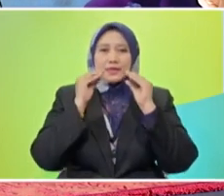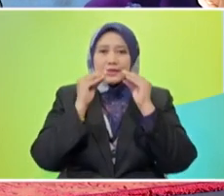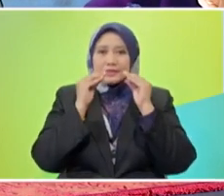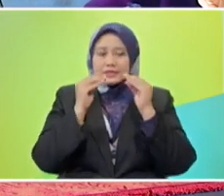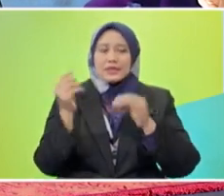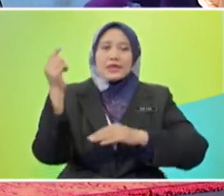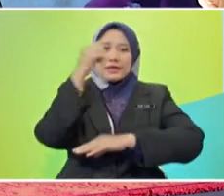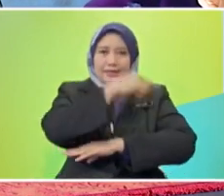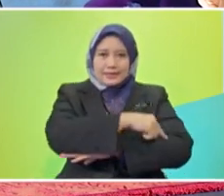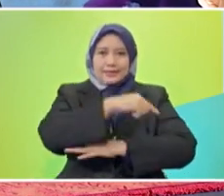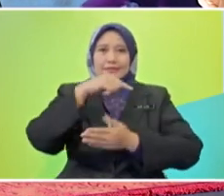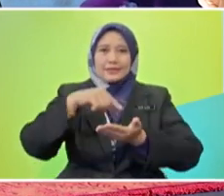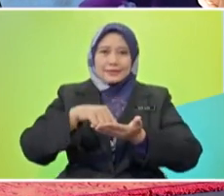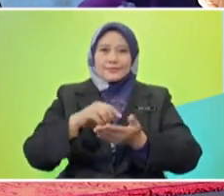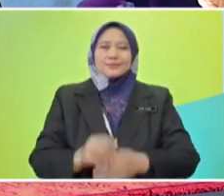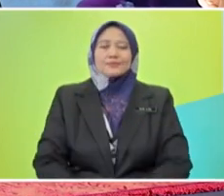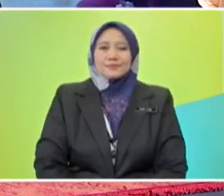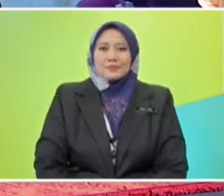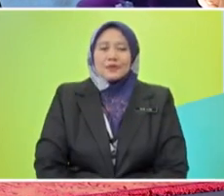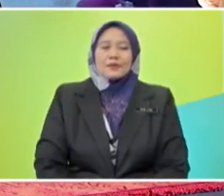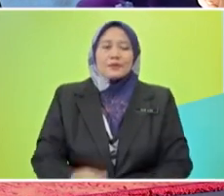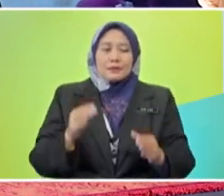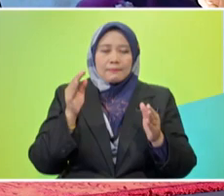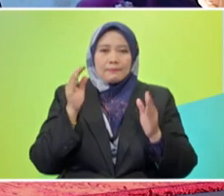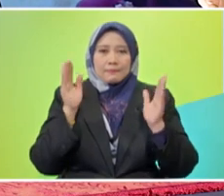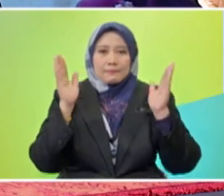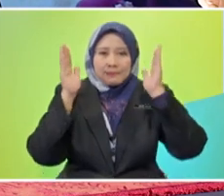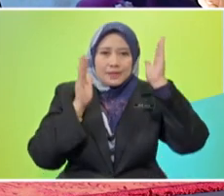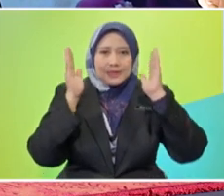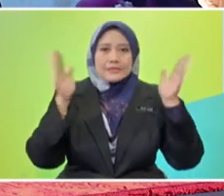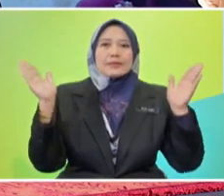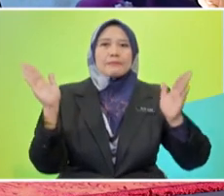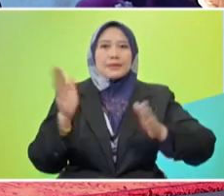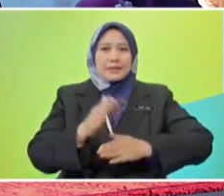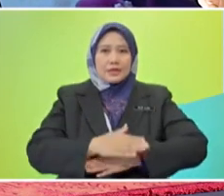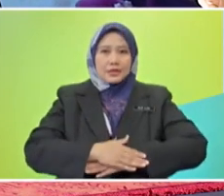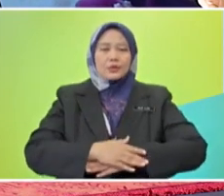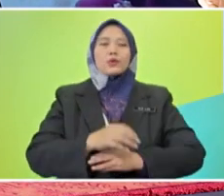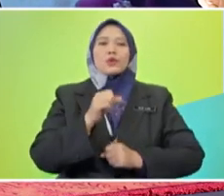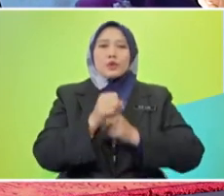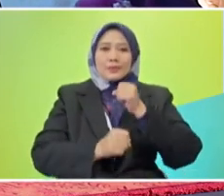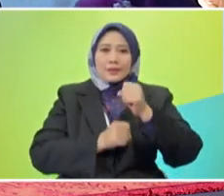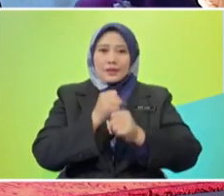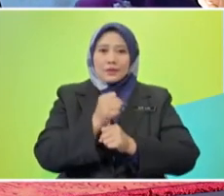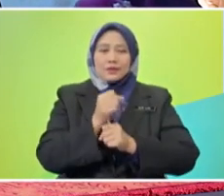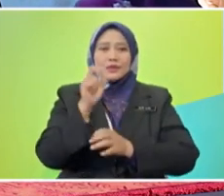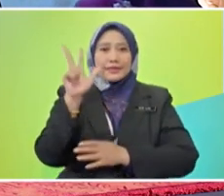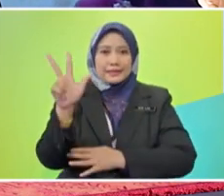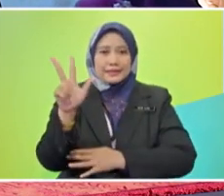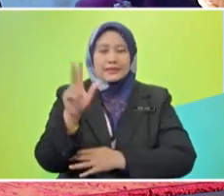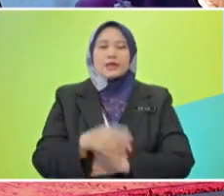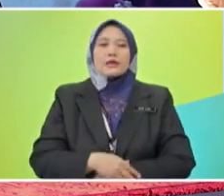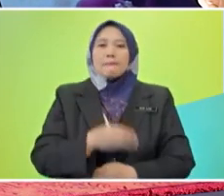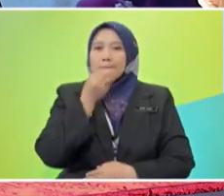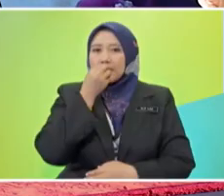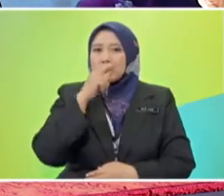tentang bahasa Melayu tahun 3, makanan sumber tenaga. Dan dalam segmen ini kita akan sama-sama membina dan juga menulis